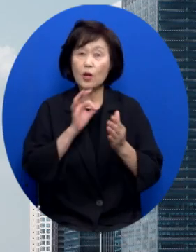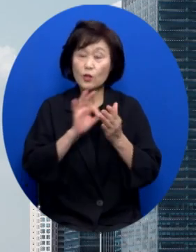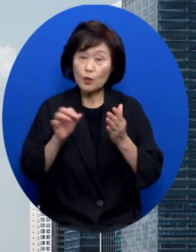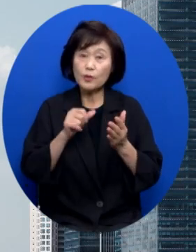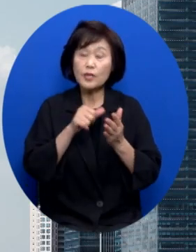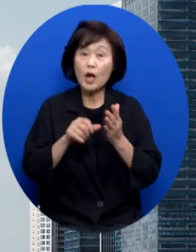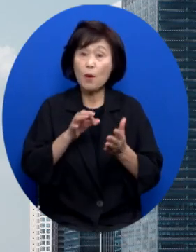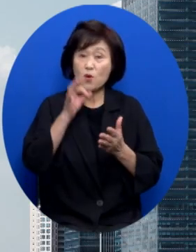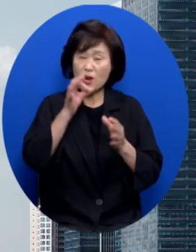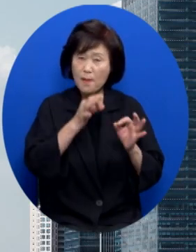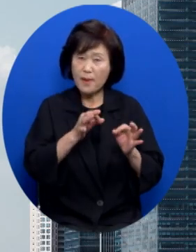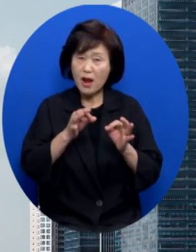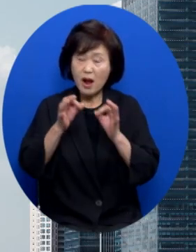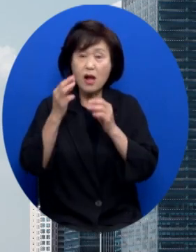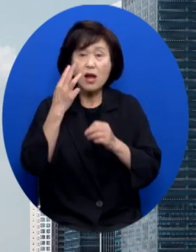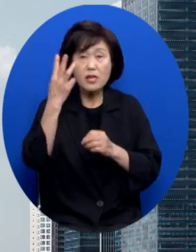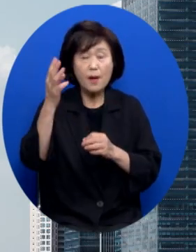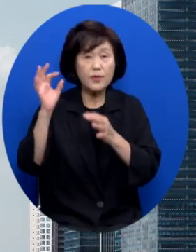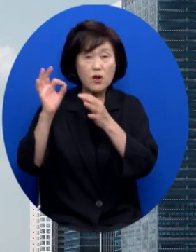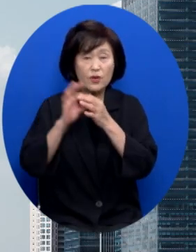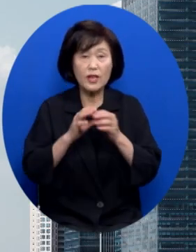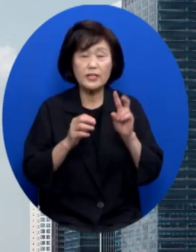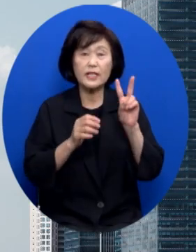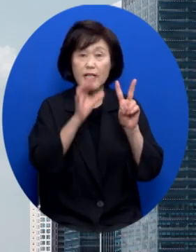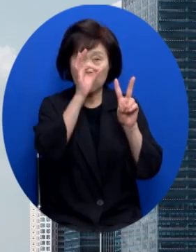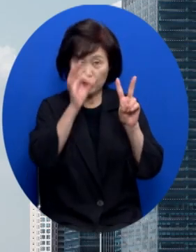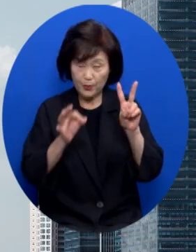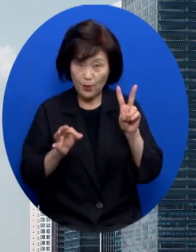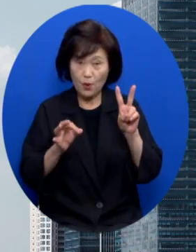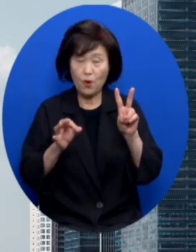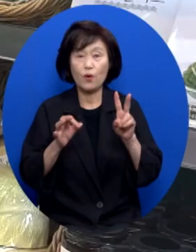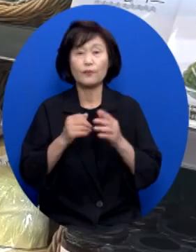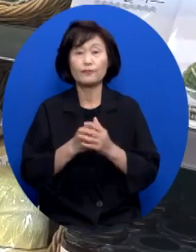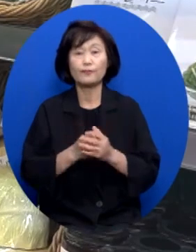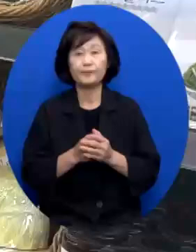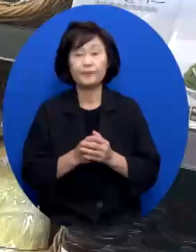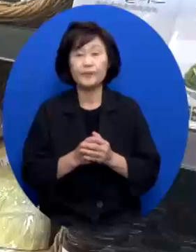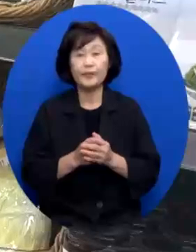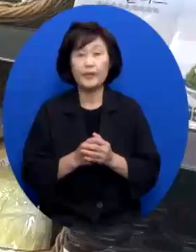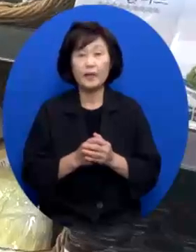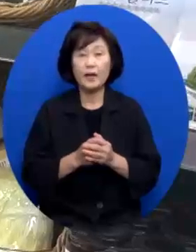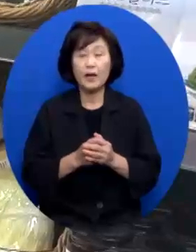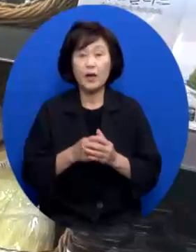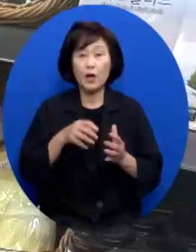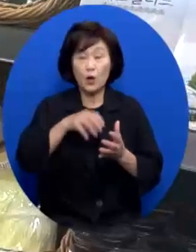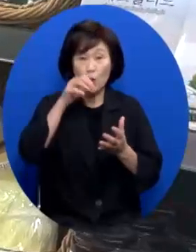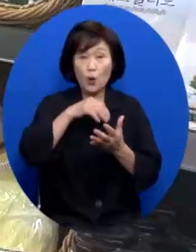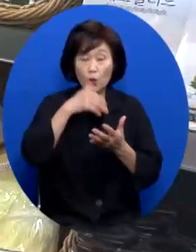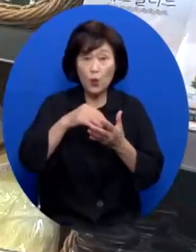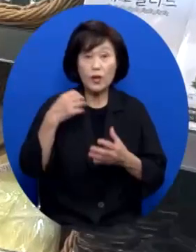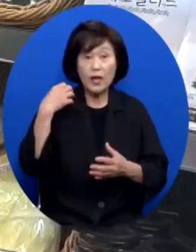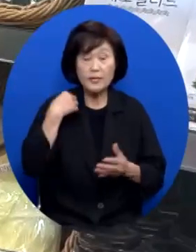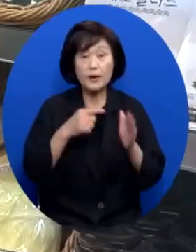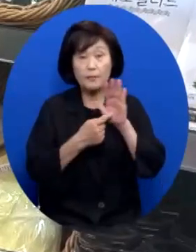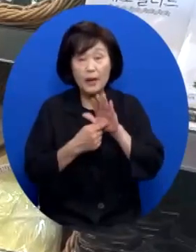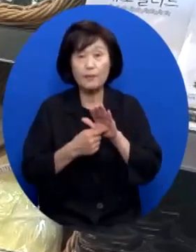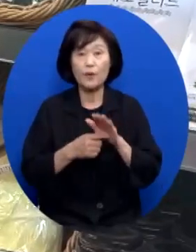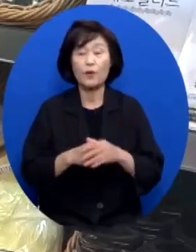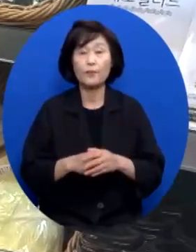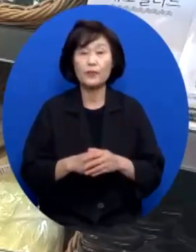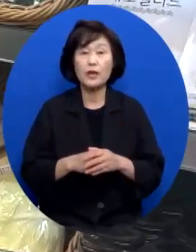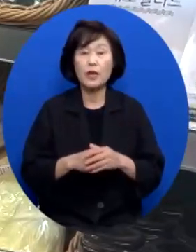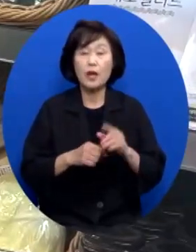소비자 물가 상승률이 석 달 연속 2%대를 기록했습니다. 통계청에 따르면 6월 소비자 물가